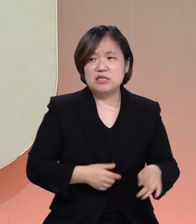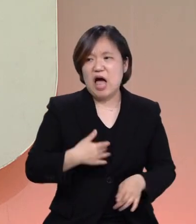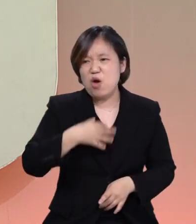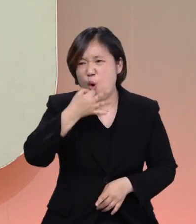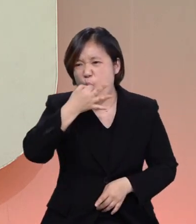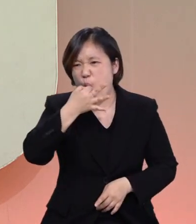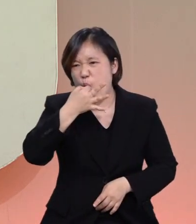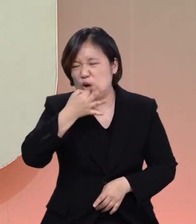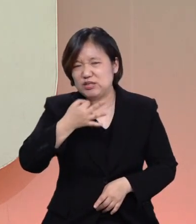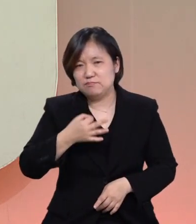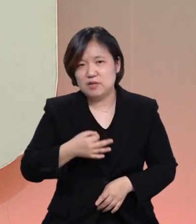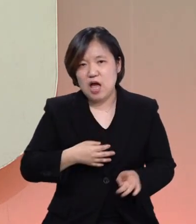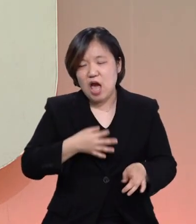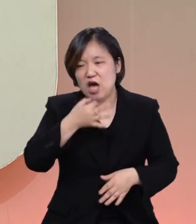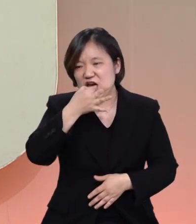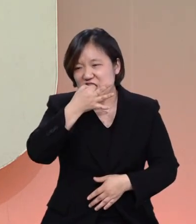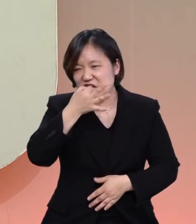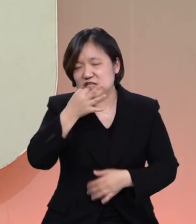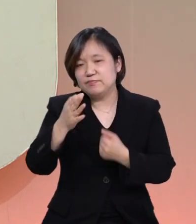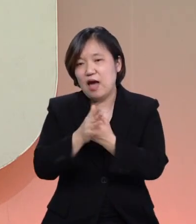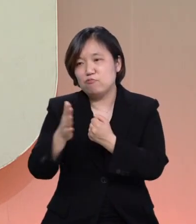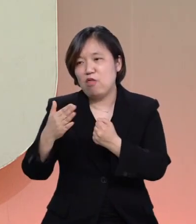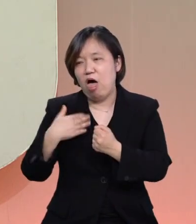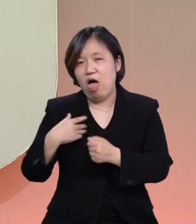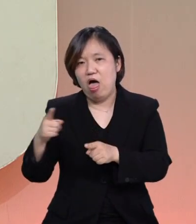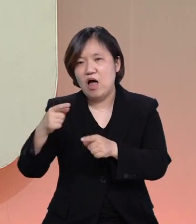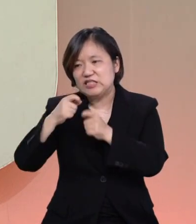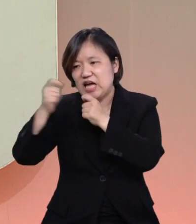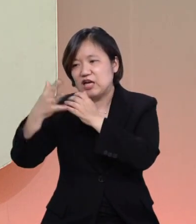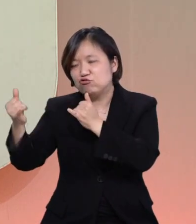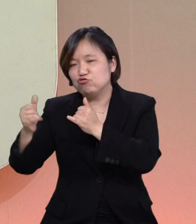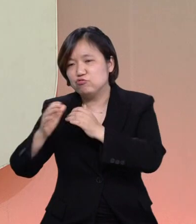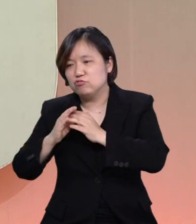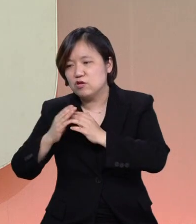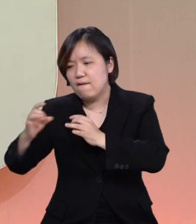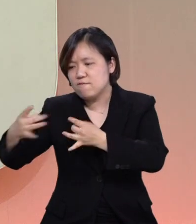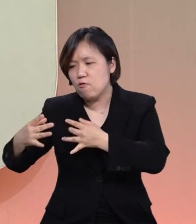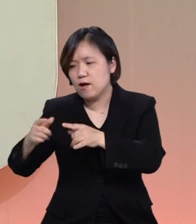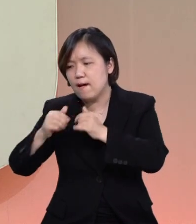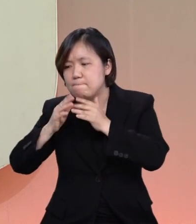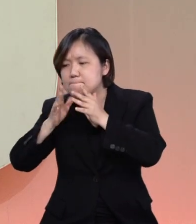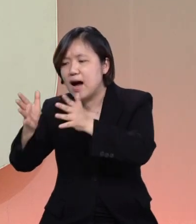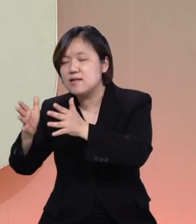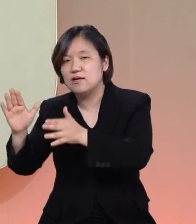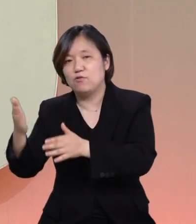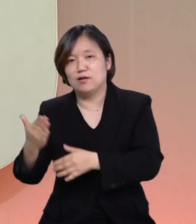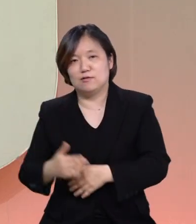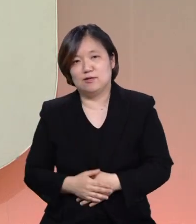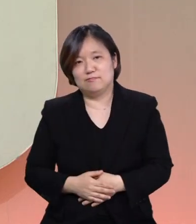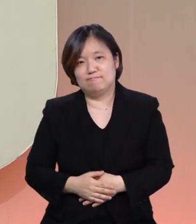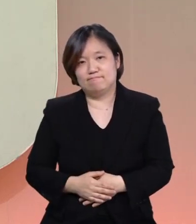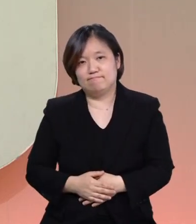스스로 욕망에 눈이 멀어 버리니까 그런 사이비 종교인들한테 빠지는 거잖아요 여러분